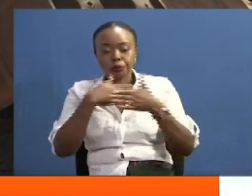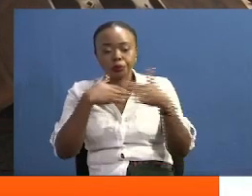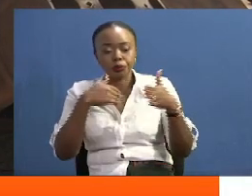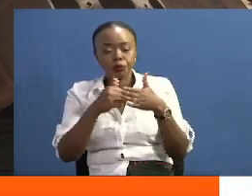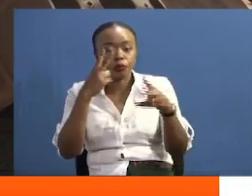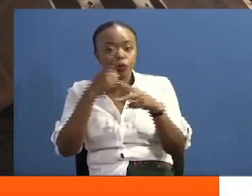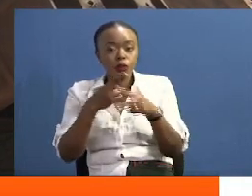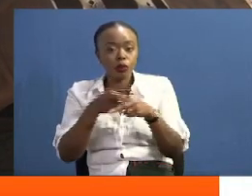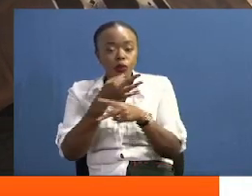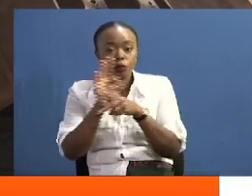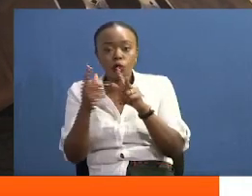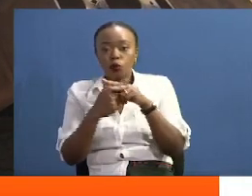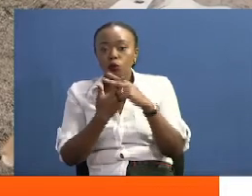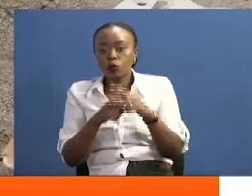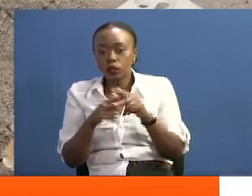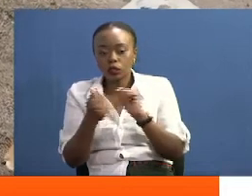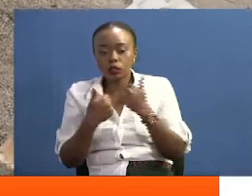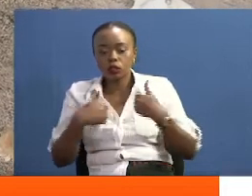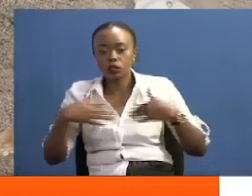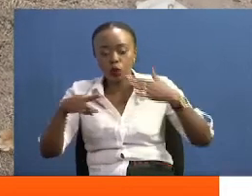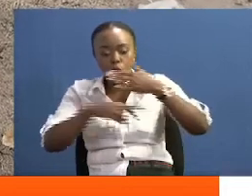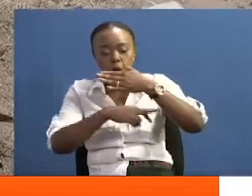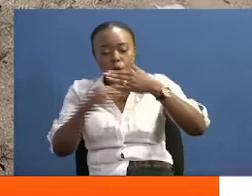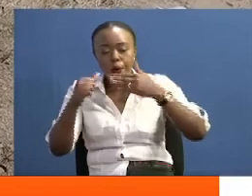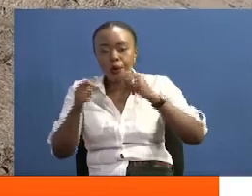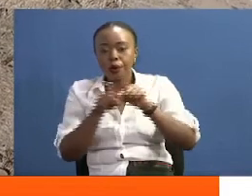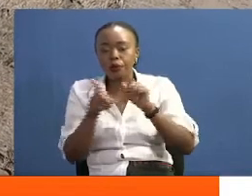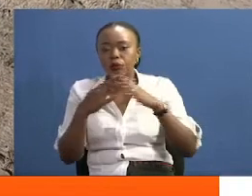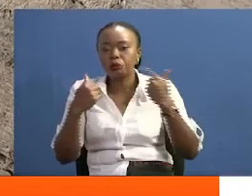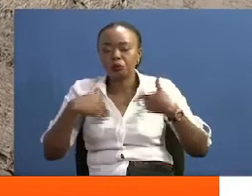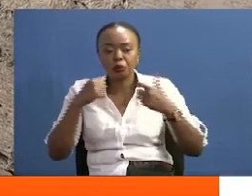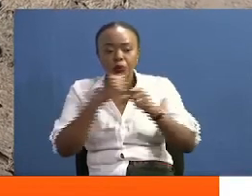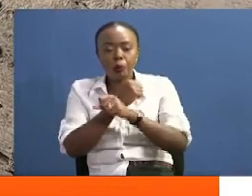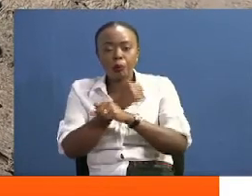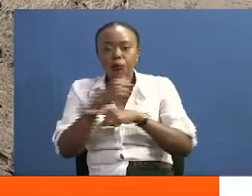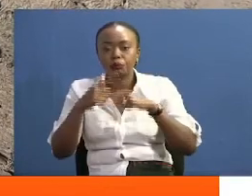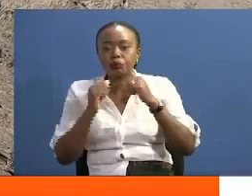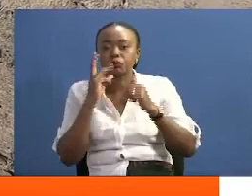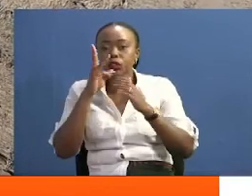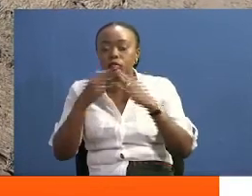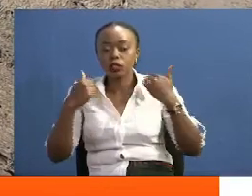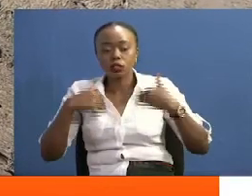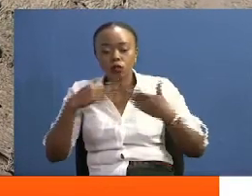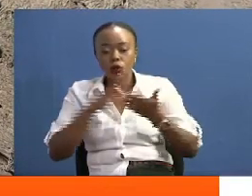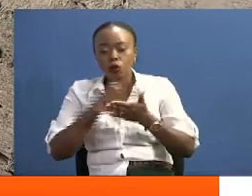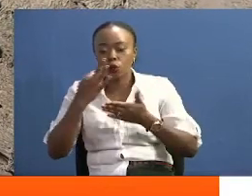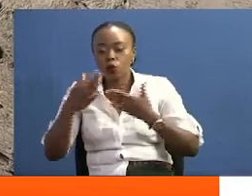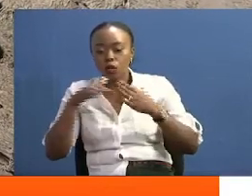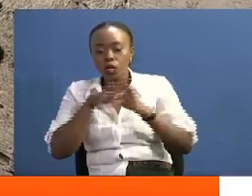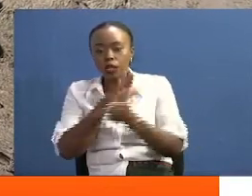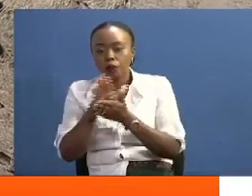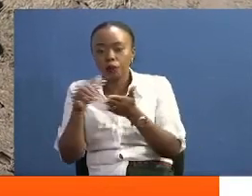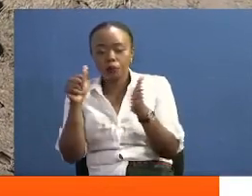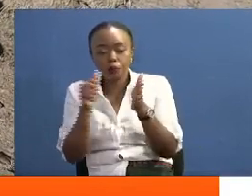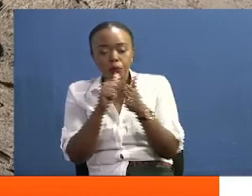Kabla ya uhifadhi wa Ruko kuanzishwa, wizi wa mifugo na ukosefu wa usalama ulikuwa donda sugu katika